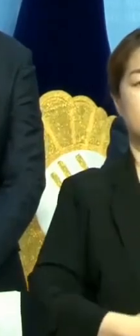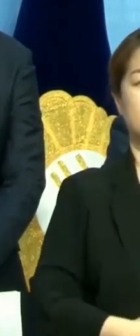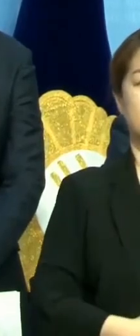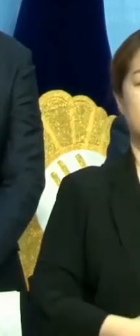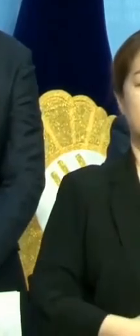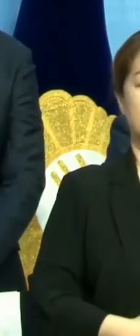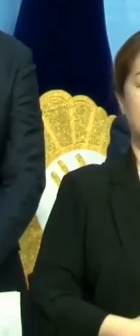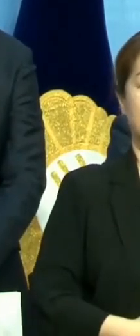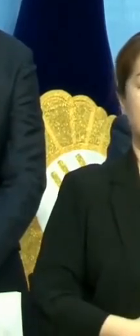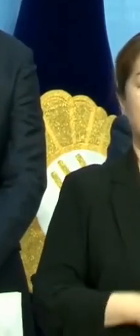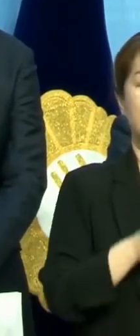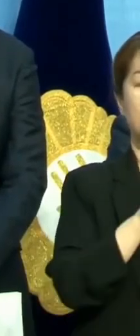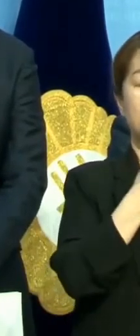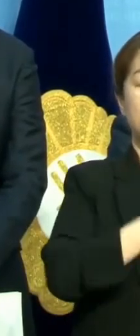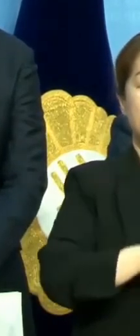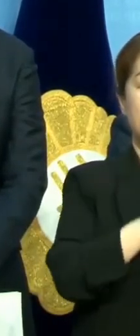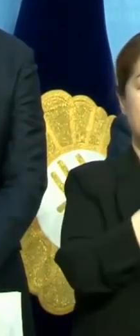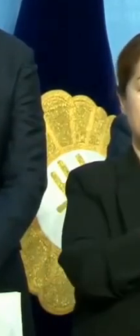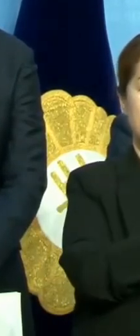유민이한테